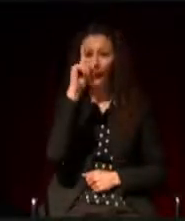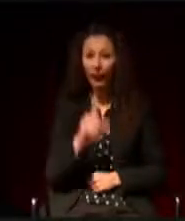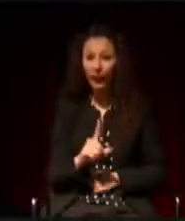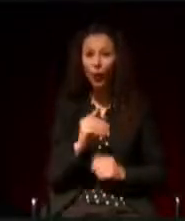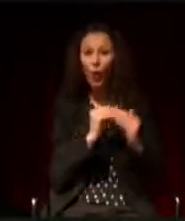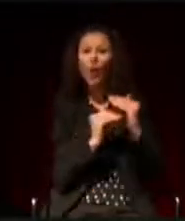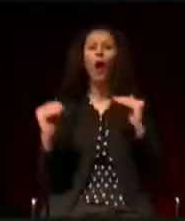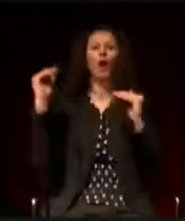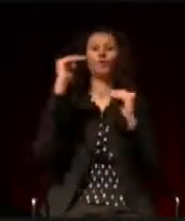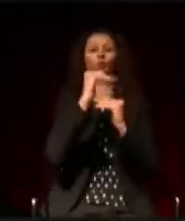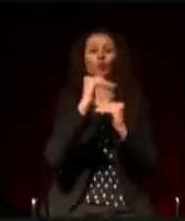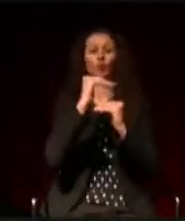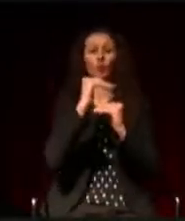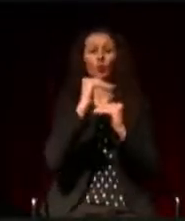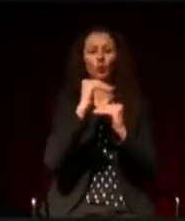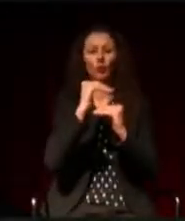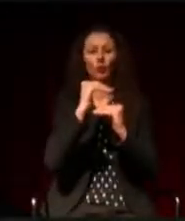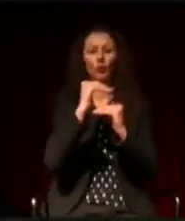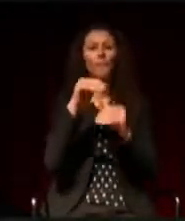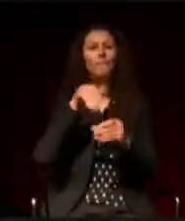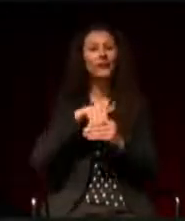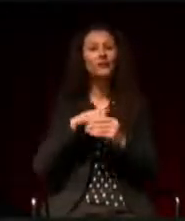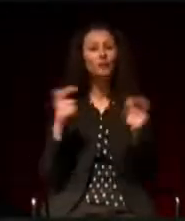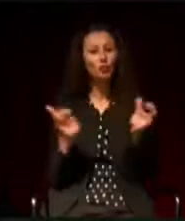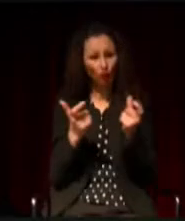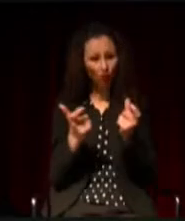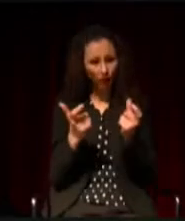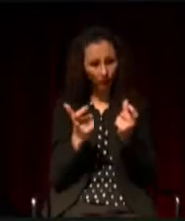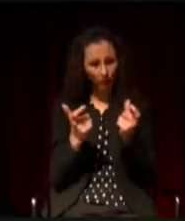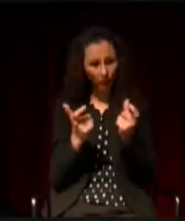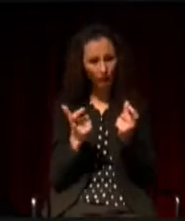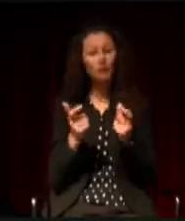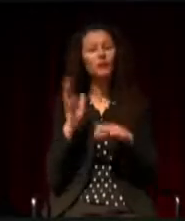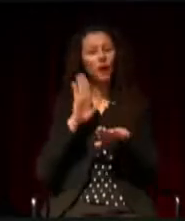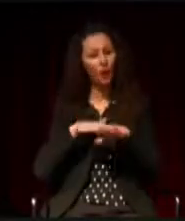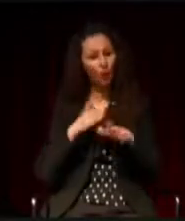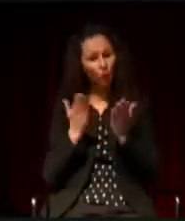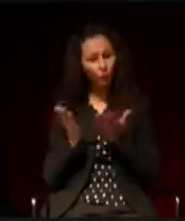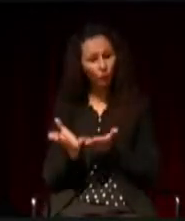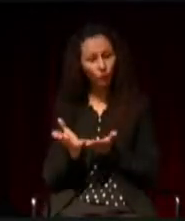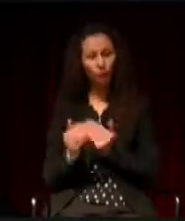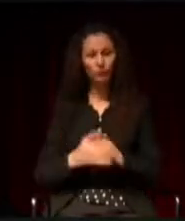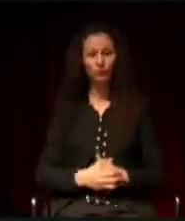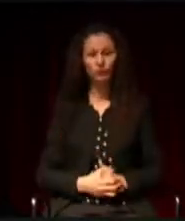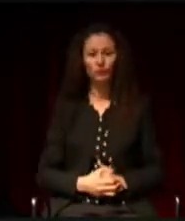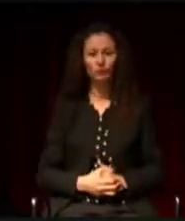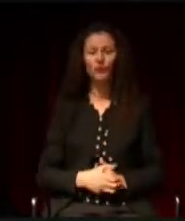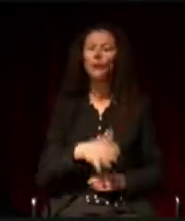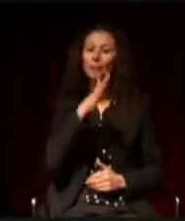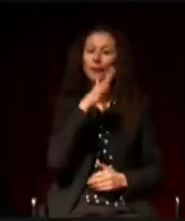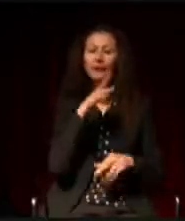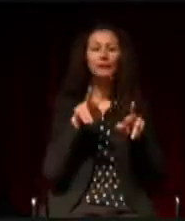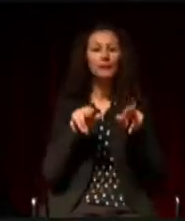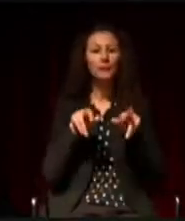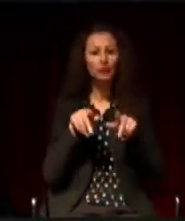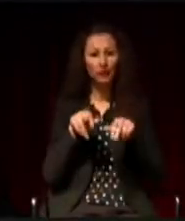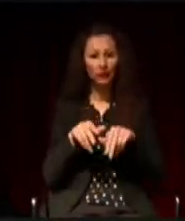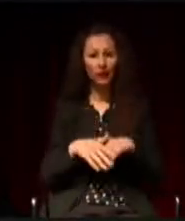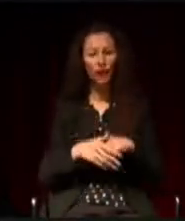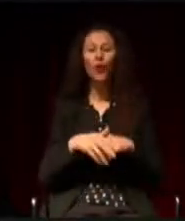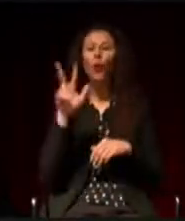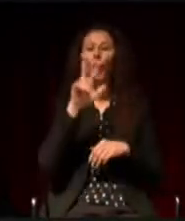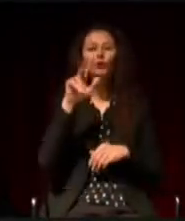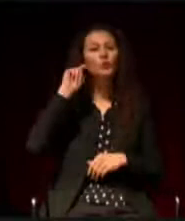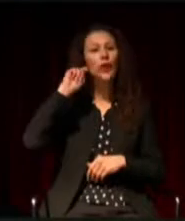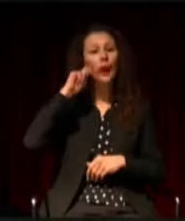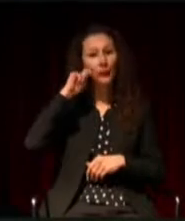İlk olağanüstü meclis toplantımızı yapıyoruz. Bildiğiniz gibi